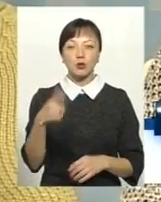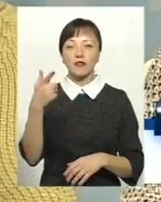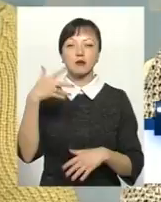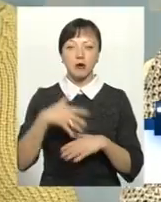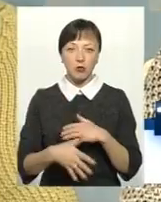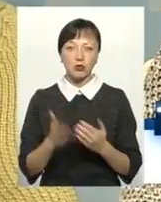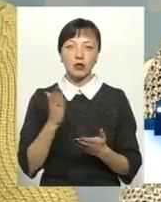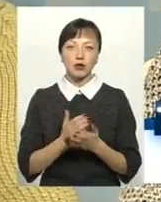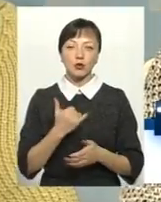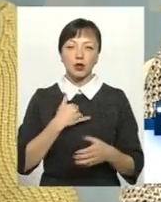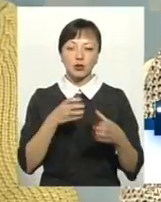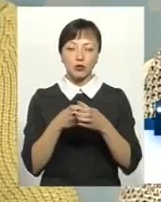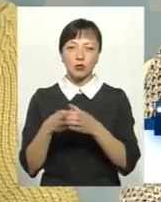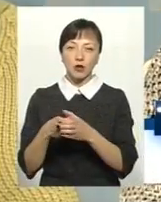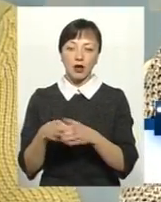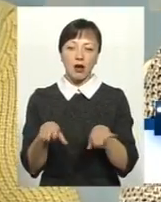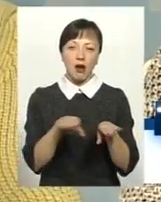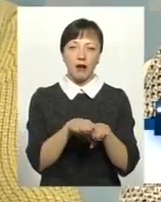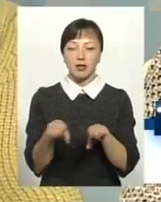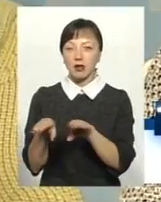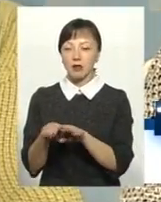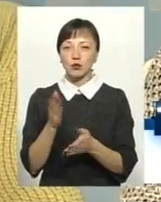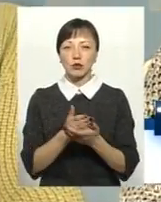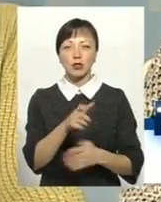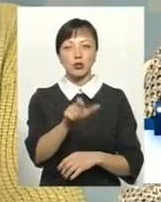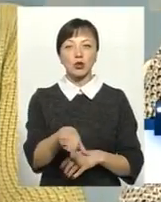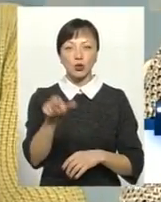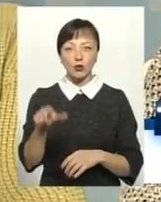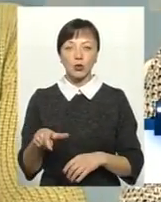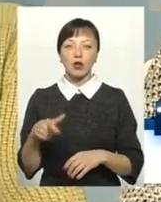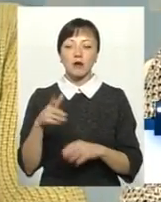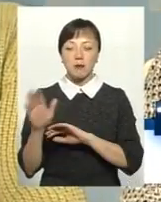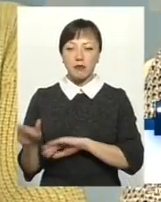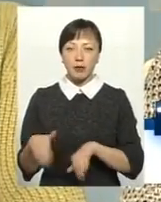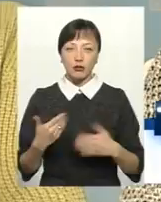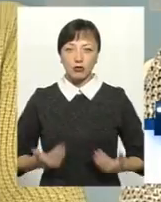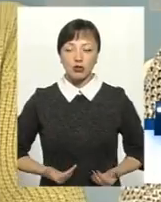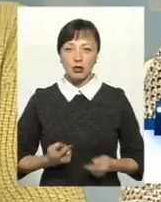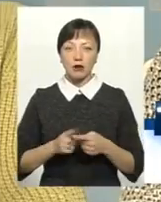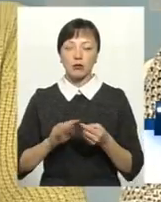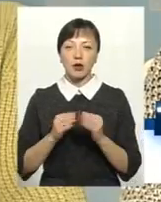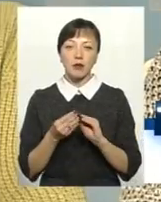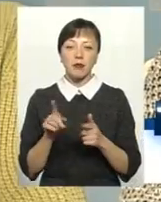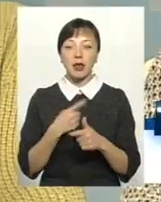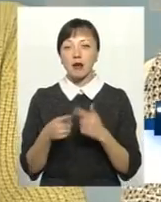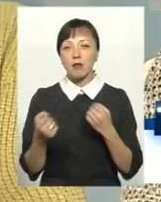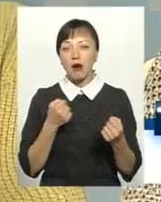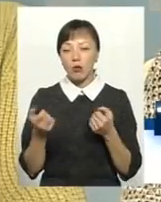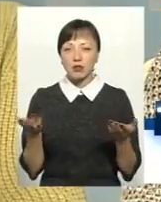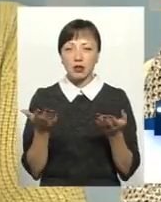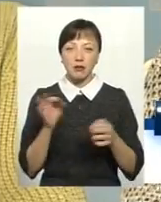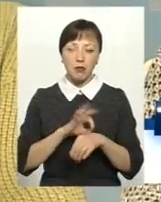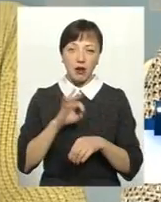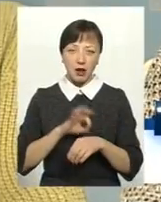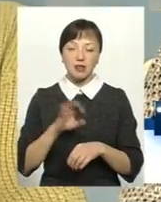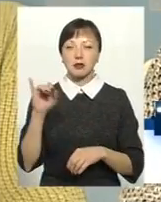поймут. У нас есть группы равные равному. У нас есть люди, которые пережили эту проблему или которые сражались с какими-то